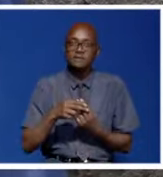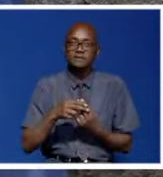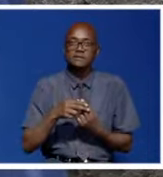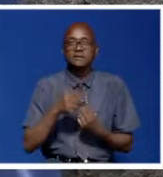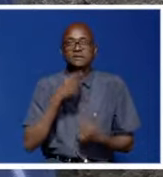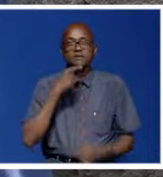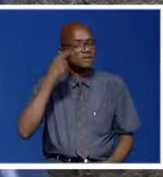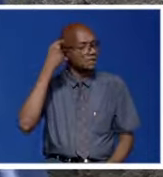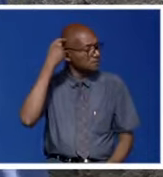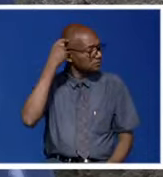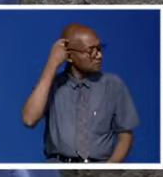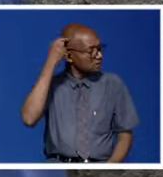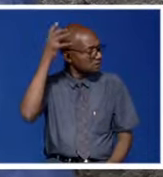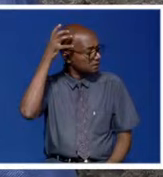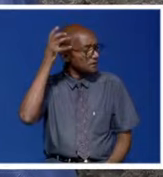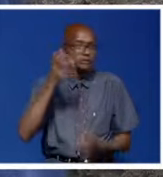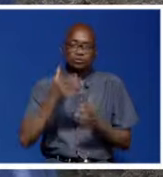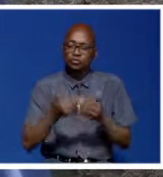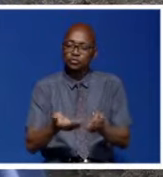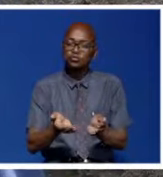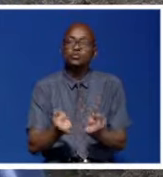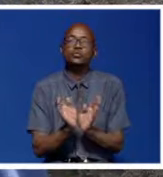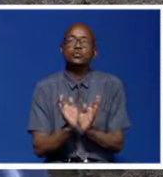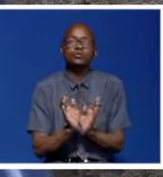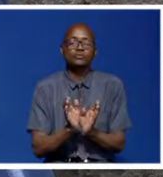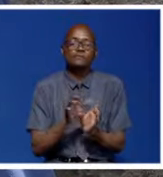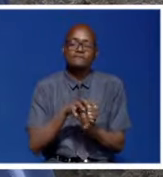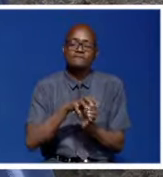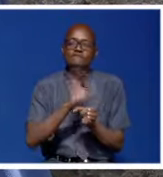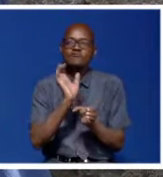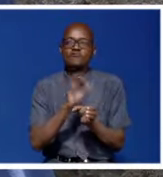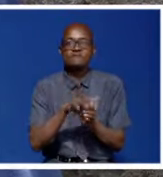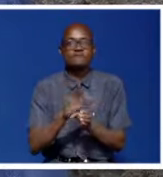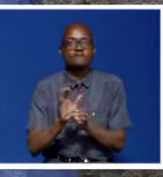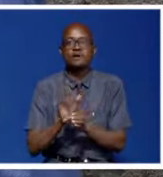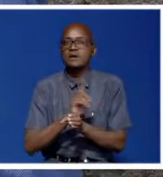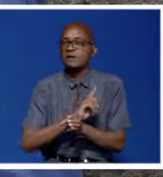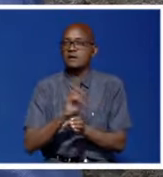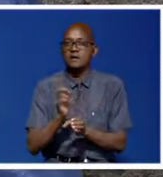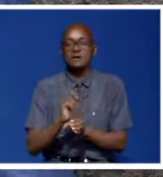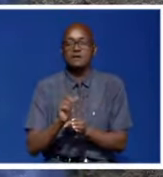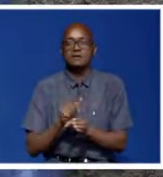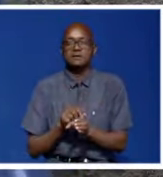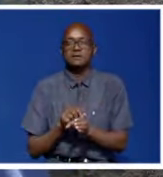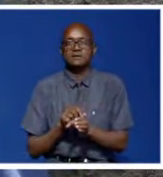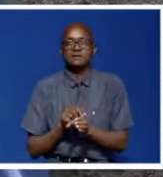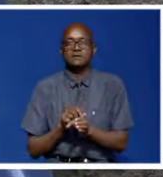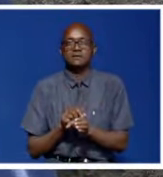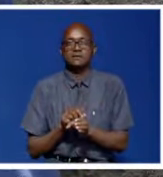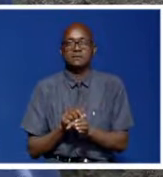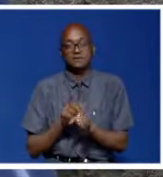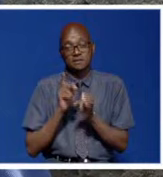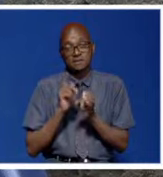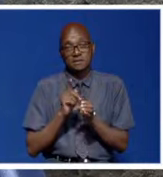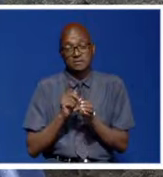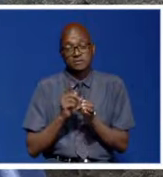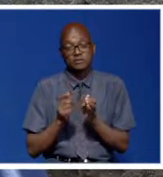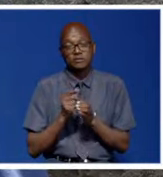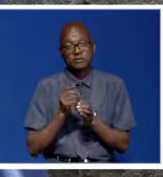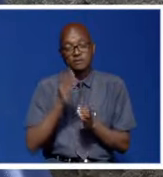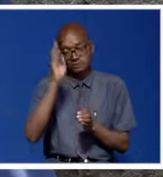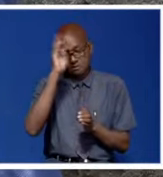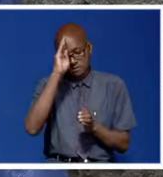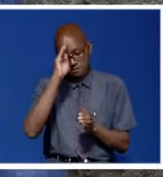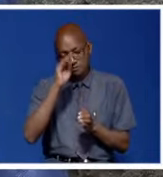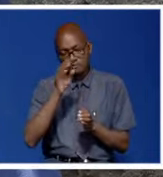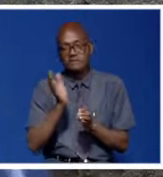kichwa sio chungu cha kufunua funua kila wakati. Kama wamebahatika kunifunika mara